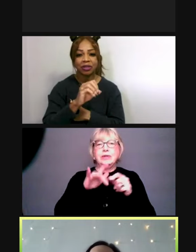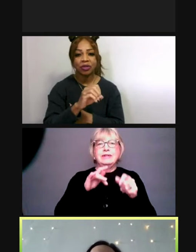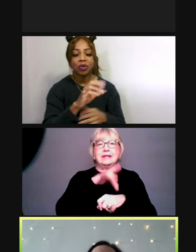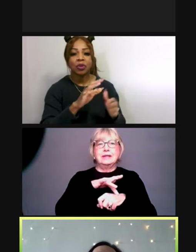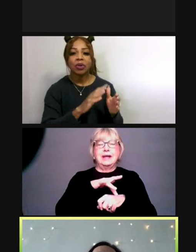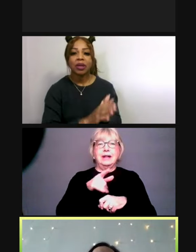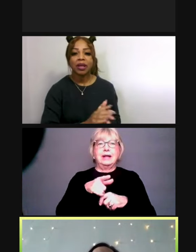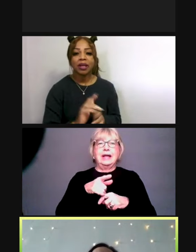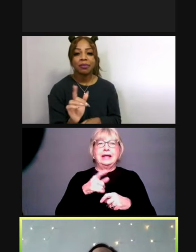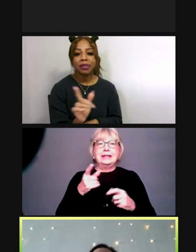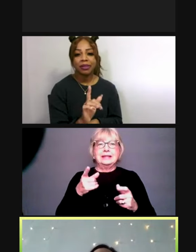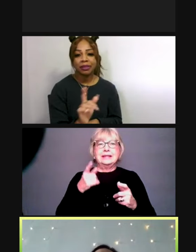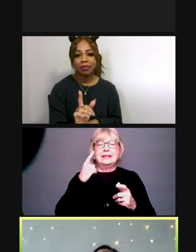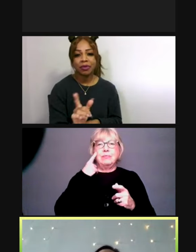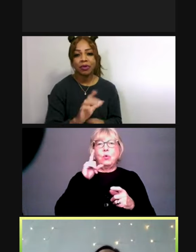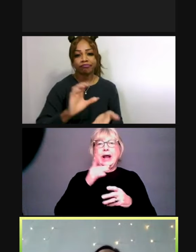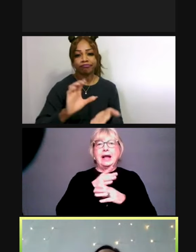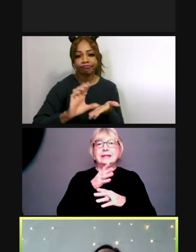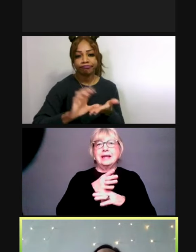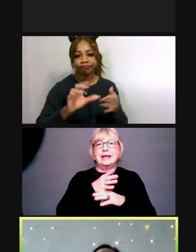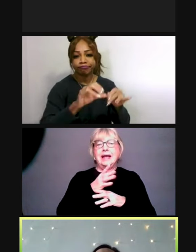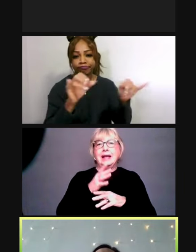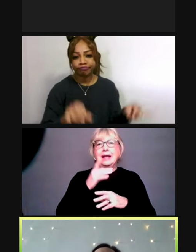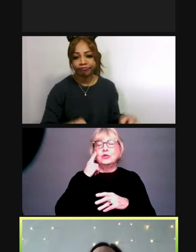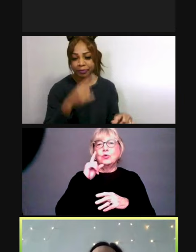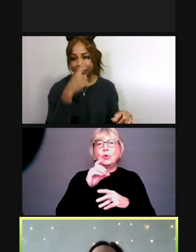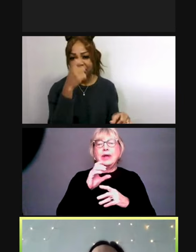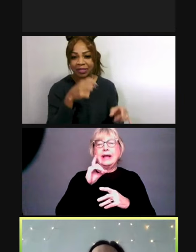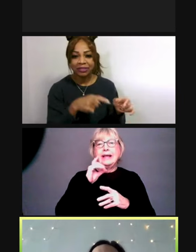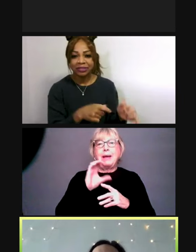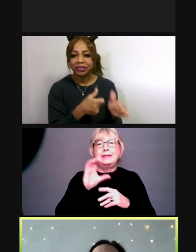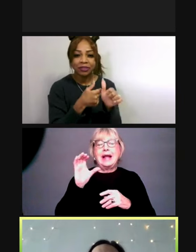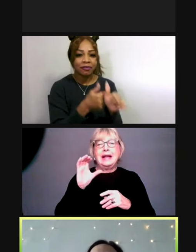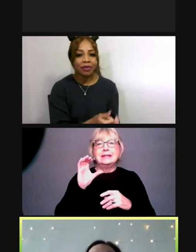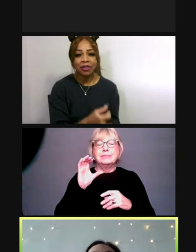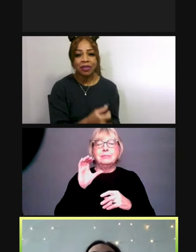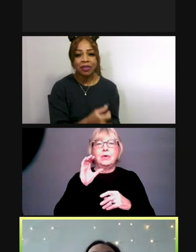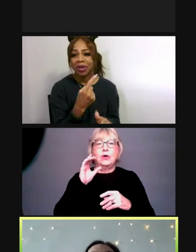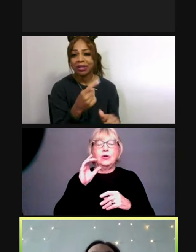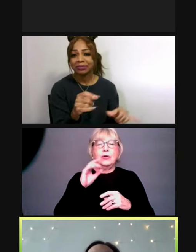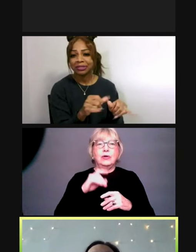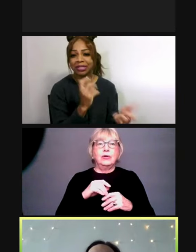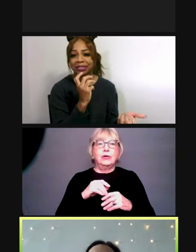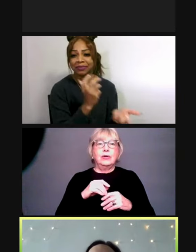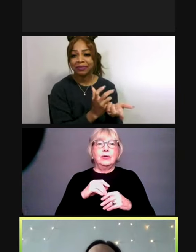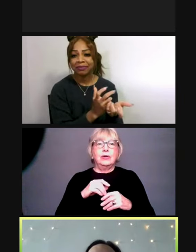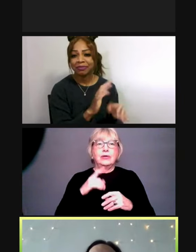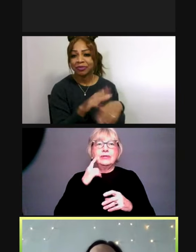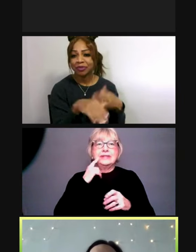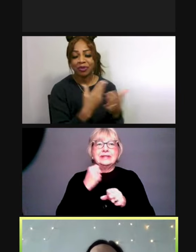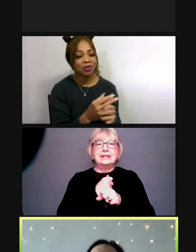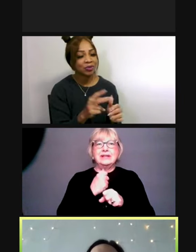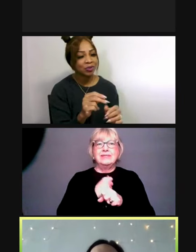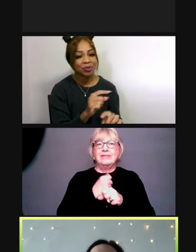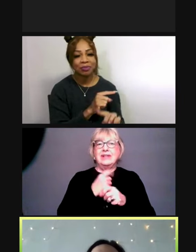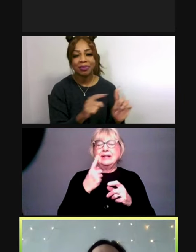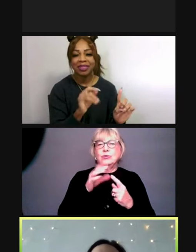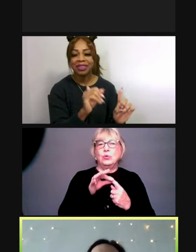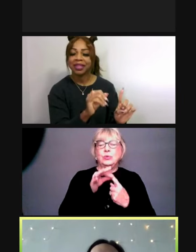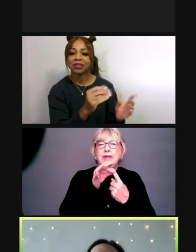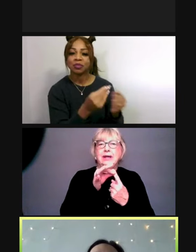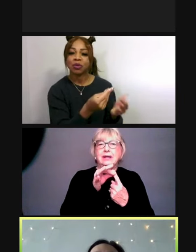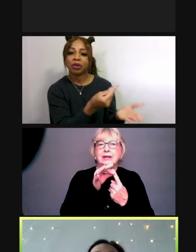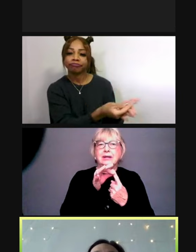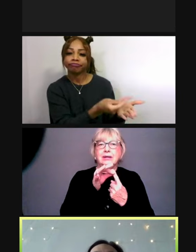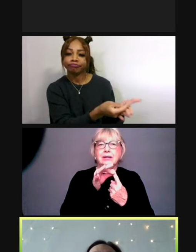privilégiée de l'accès dans le cadre d'un capitalisme libéral parce qu'elle suit une solution à taille unique ce qui est logique